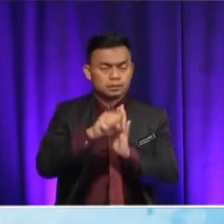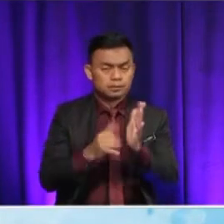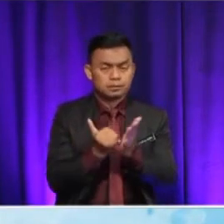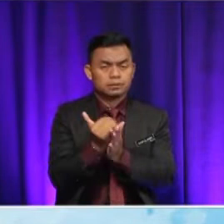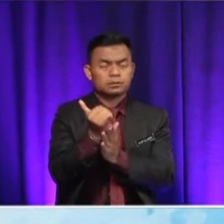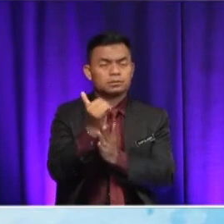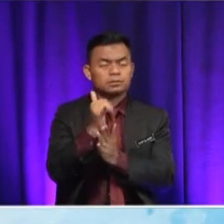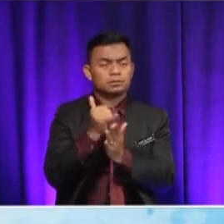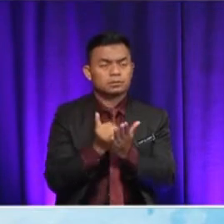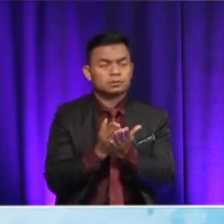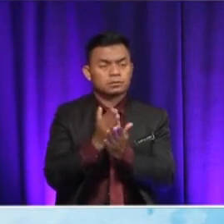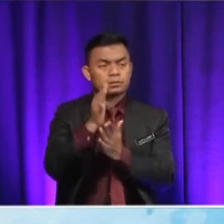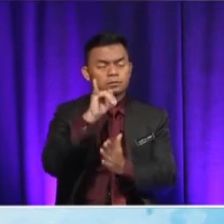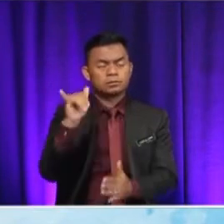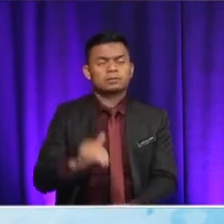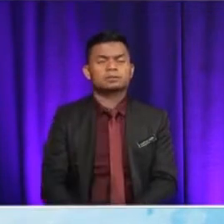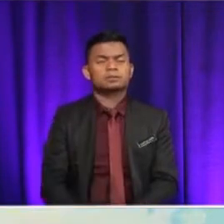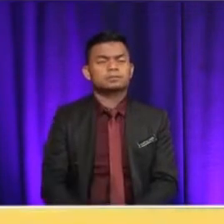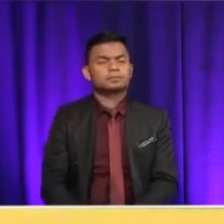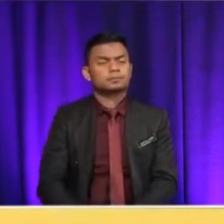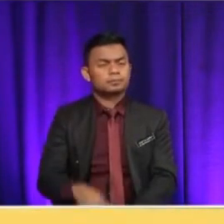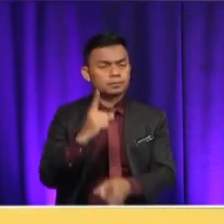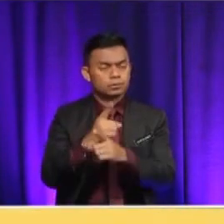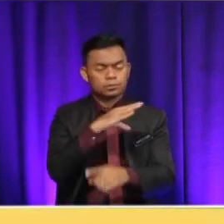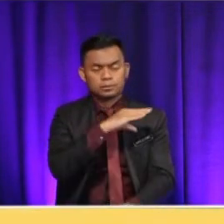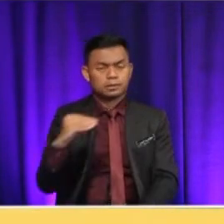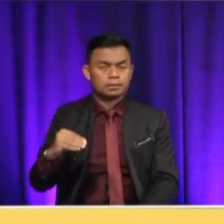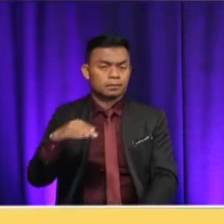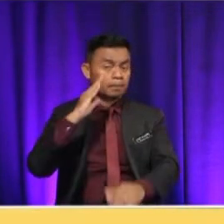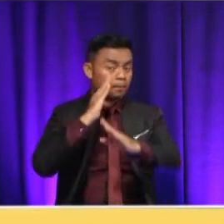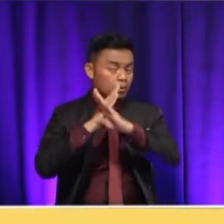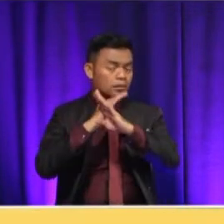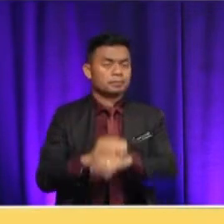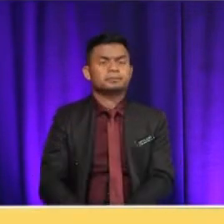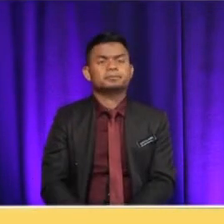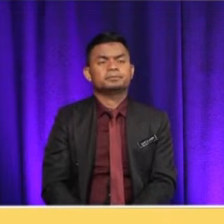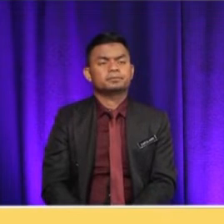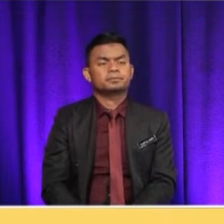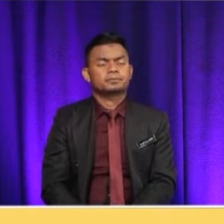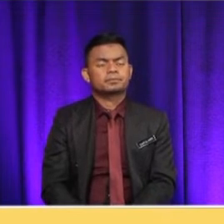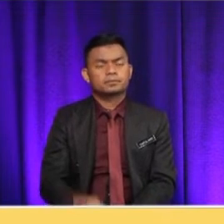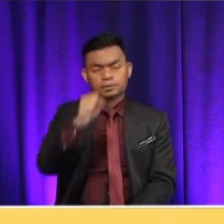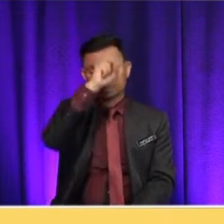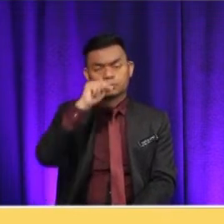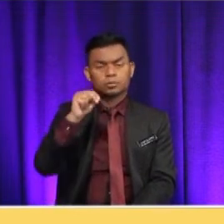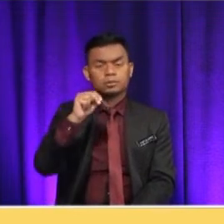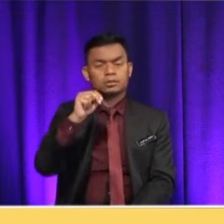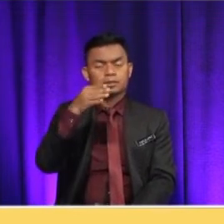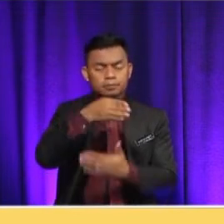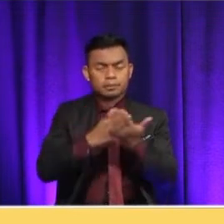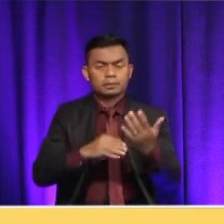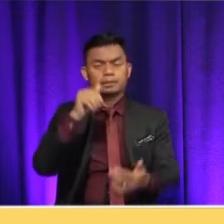Okey, ini soalan betul dan pangkah. Ini soalan bahagian A lah kalau keluar soalan macam ni ya,